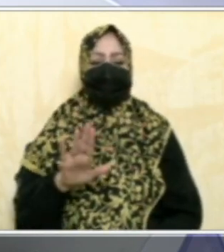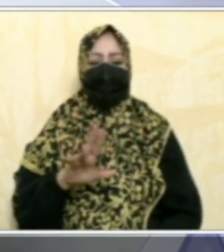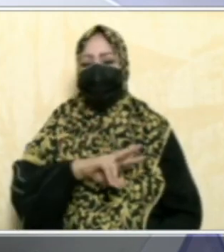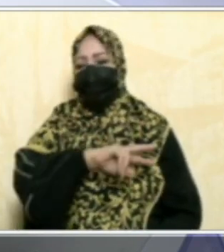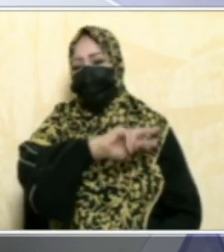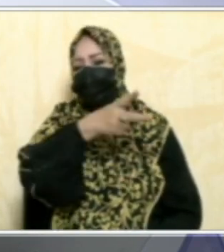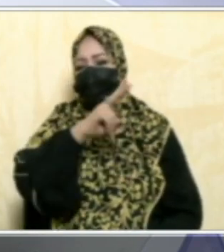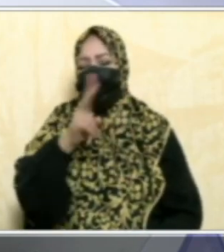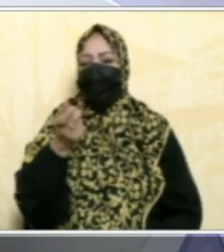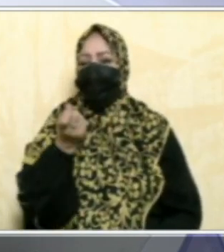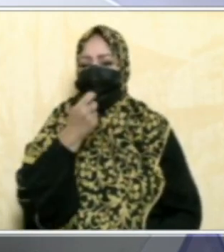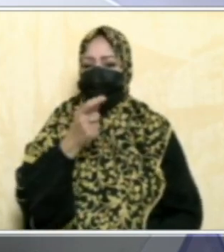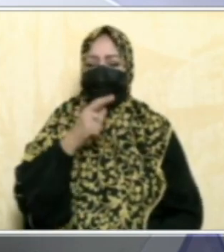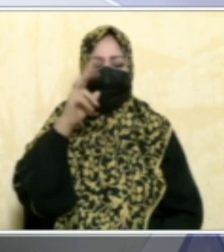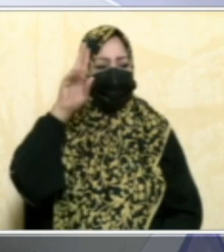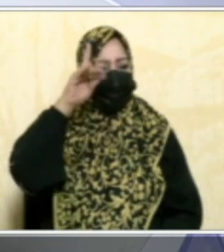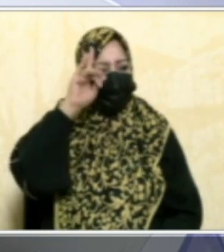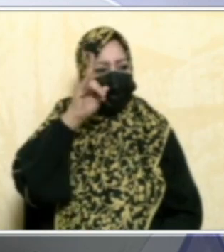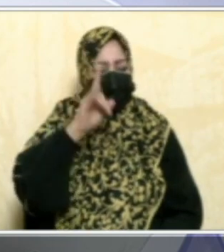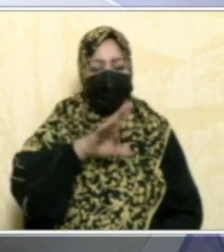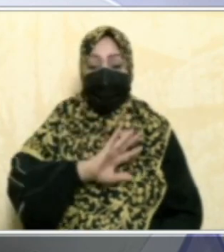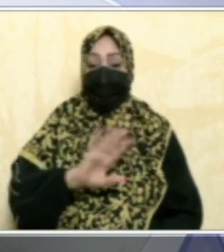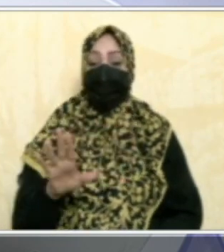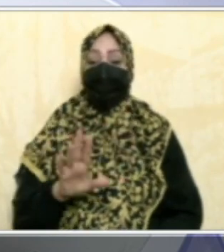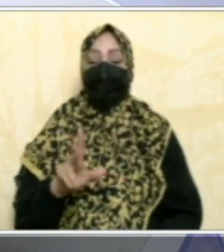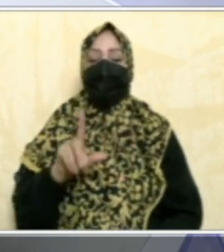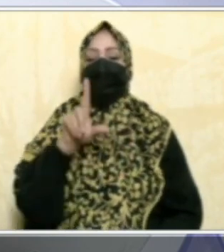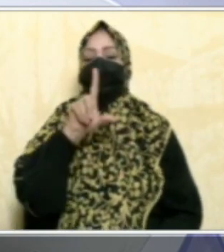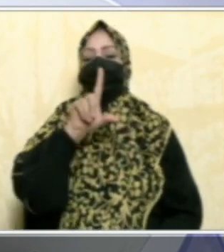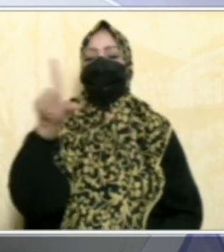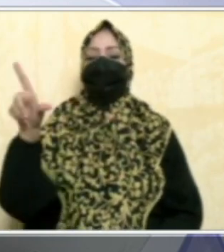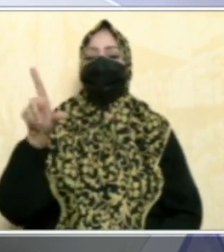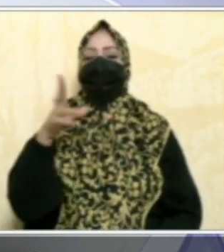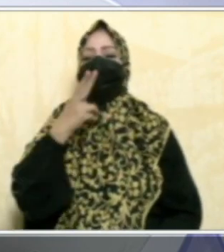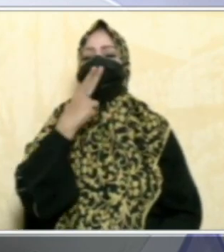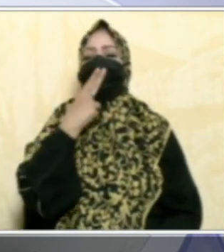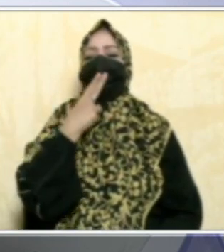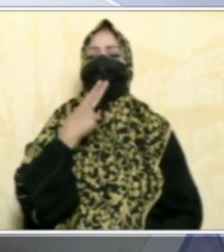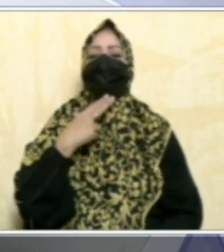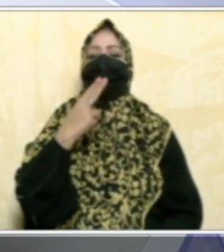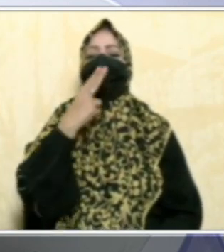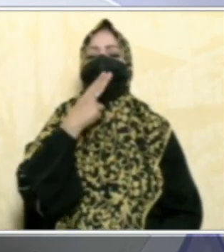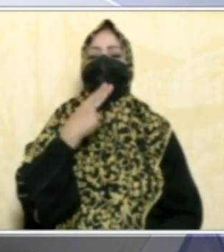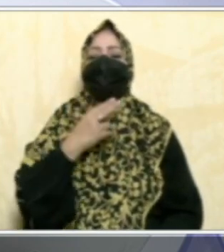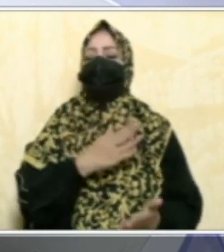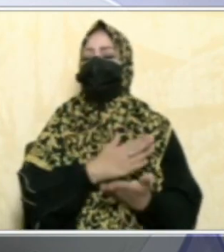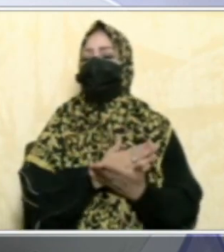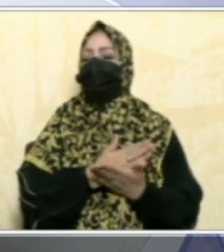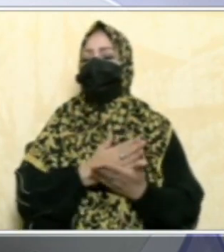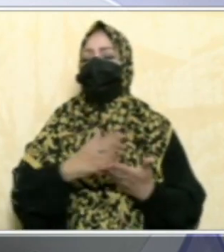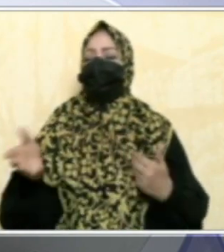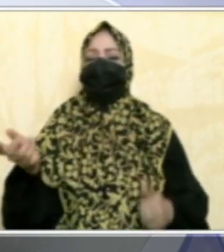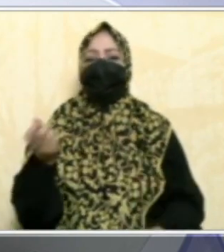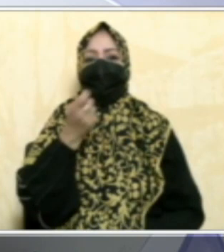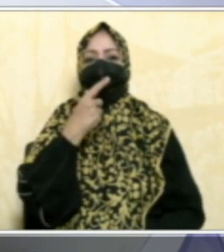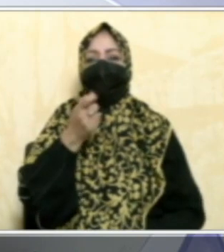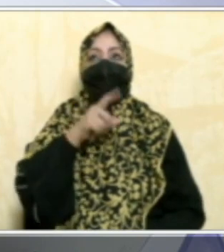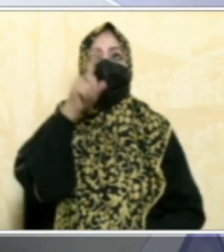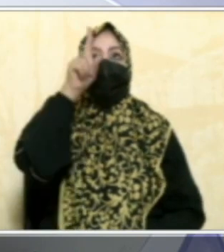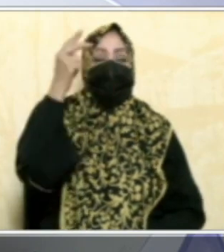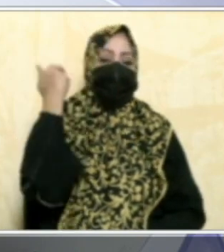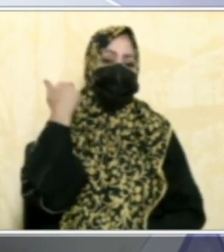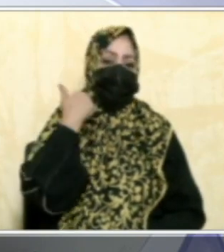للداء، لا يعني لا يذهب الداء، ليس دواء لأي داء ما حرمه الله سبحانه، لأن ما حرمه الله عز